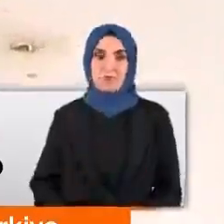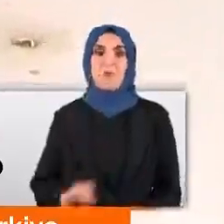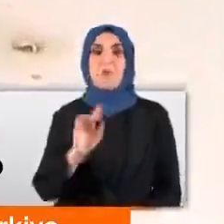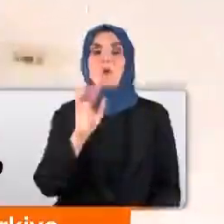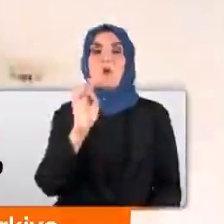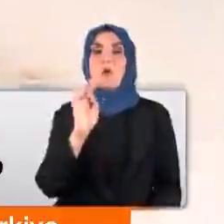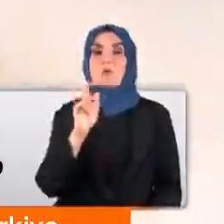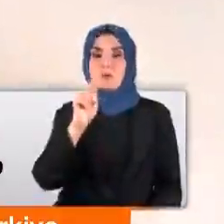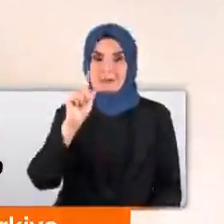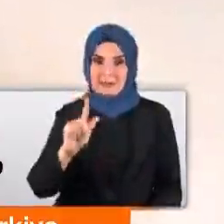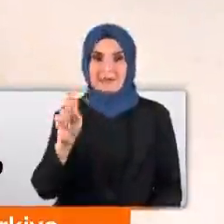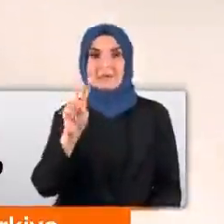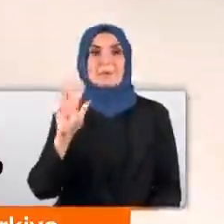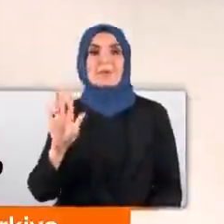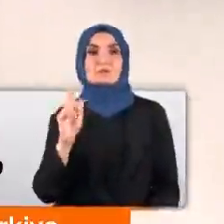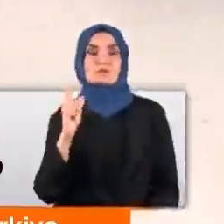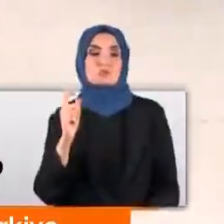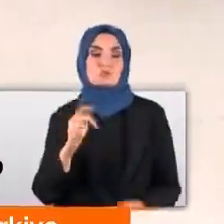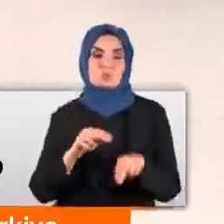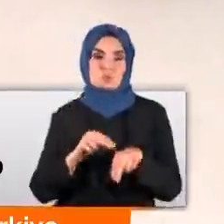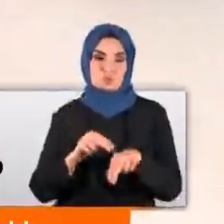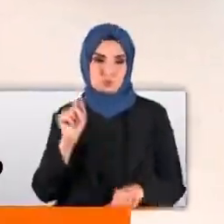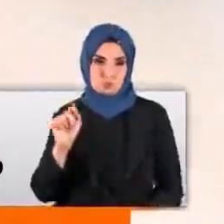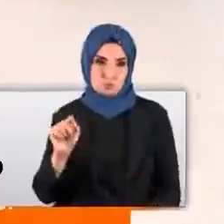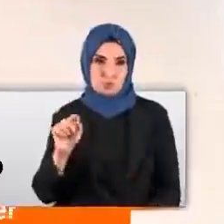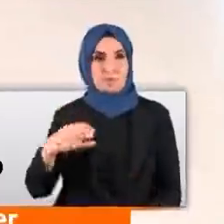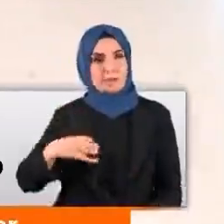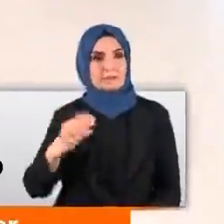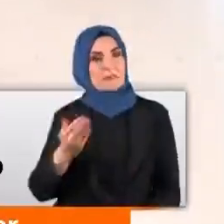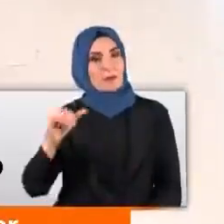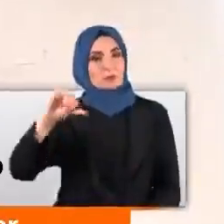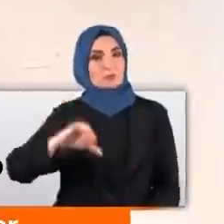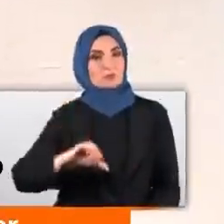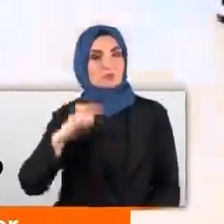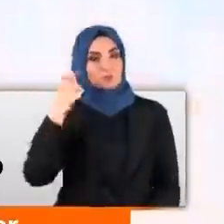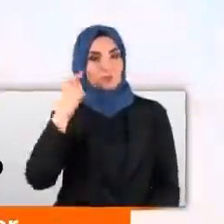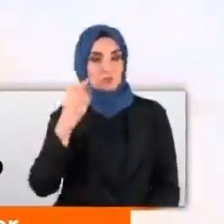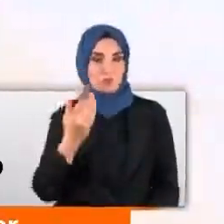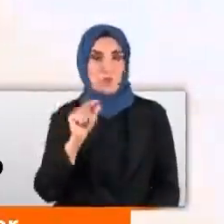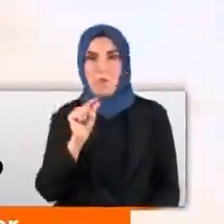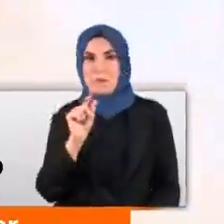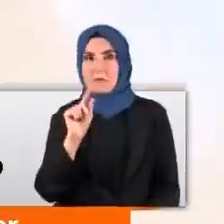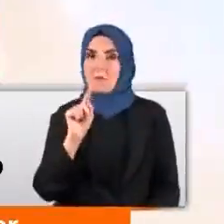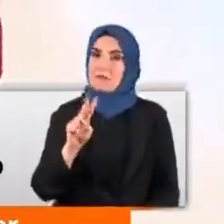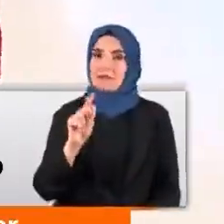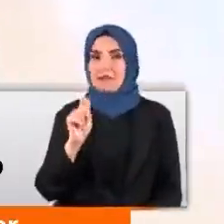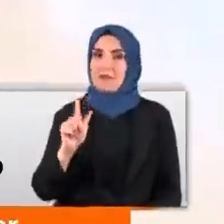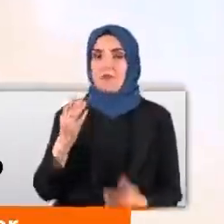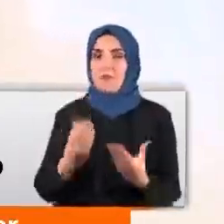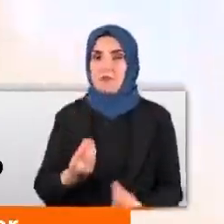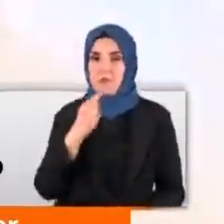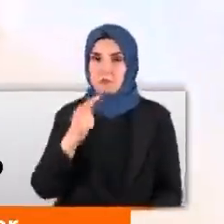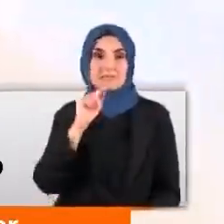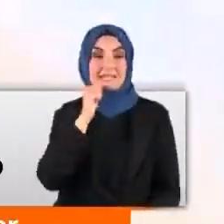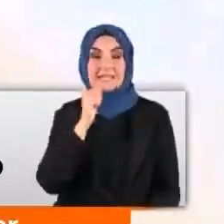bugün aldığımız pilavlık bulgur pazartesi biraz daha düşer, inşallah 11-12 liraya alabilir. Zeytinimiz bugün